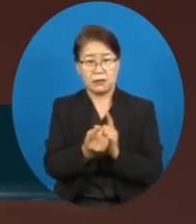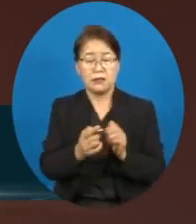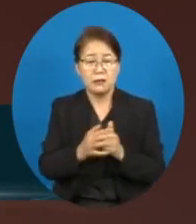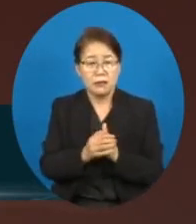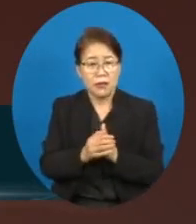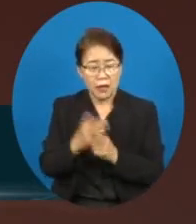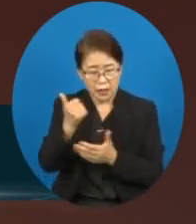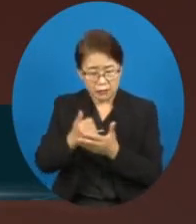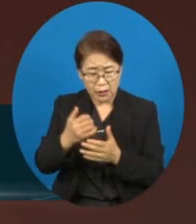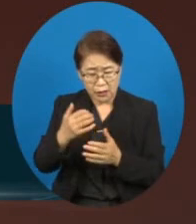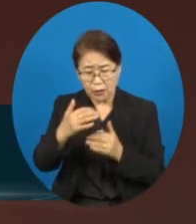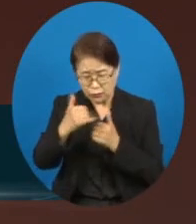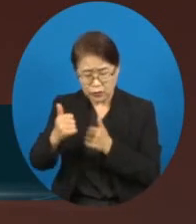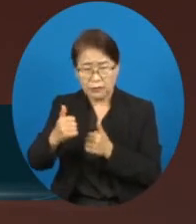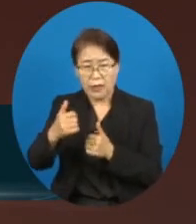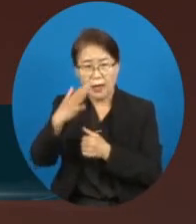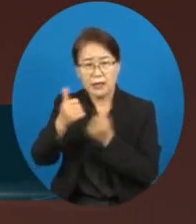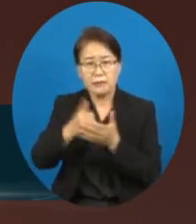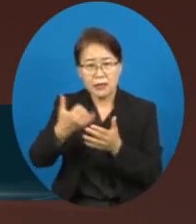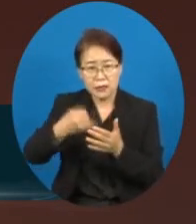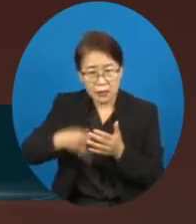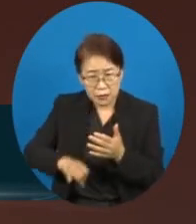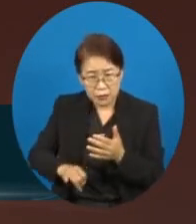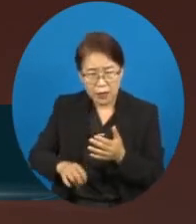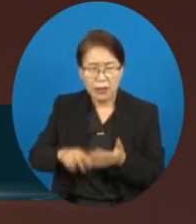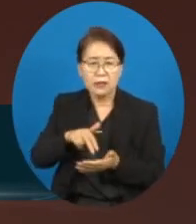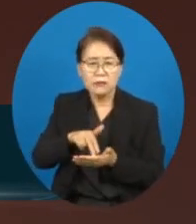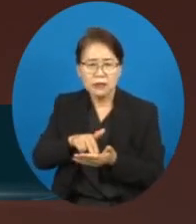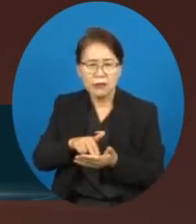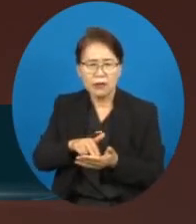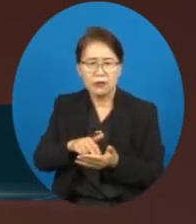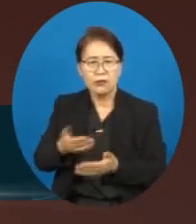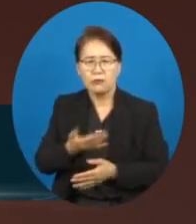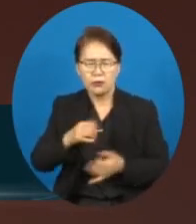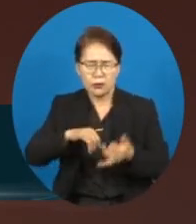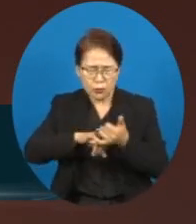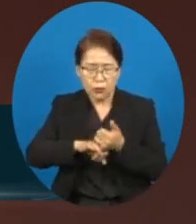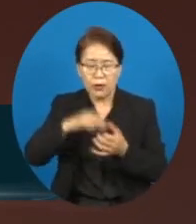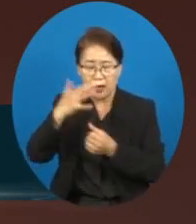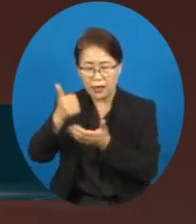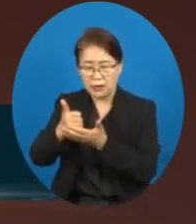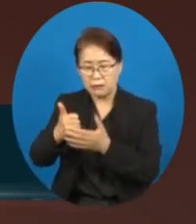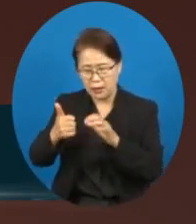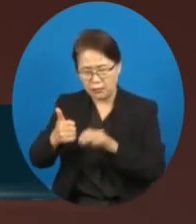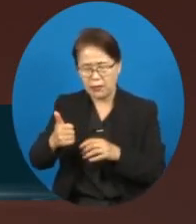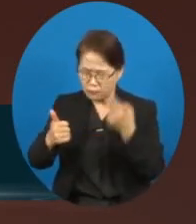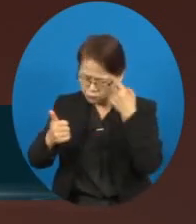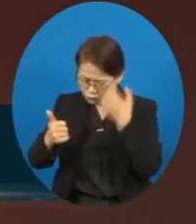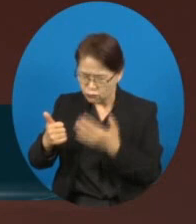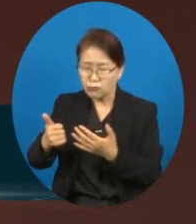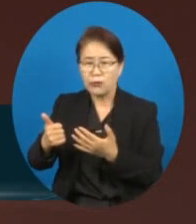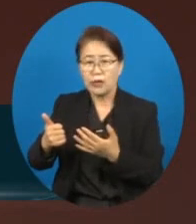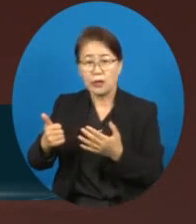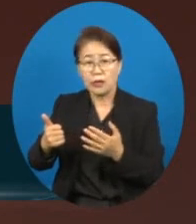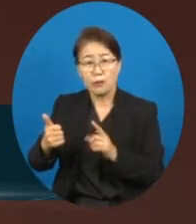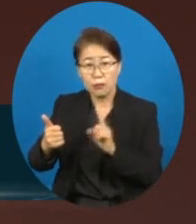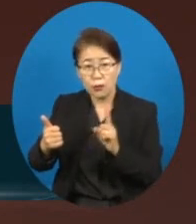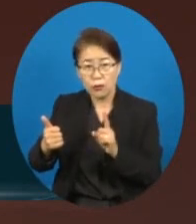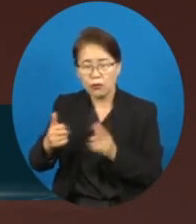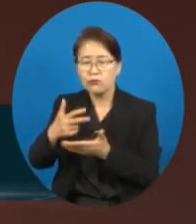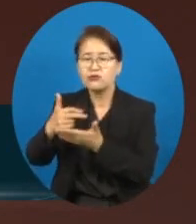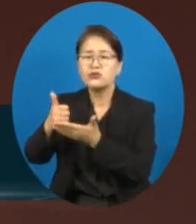하나님의 자녀가 되었다면 여러분도 반드시 하나님 앞에 물어야 될 게 있어요.